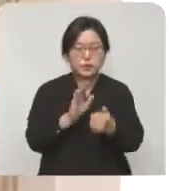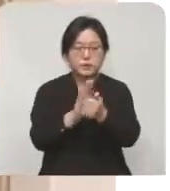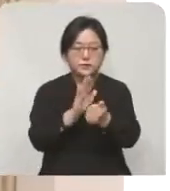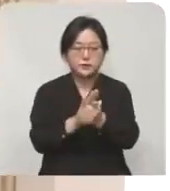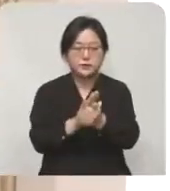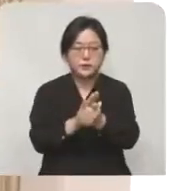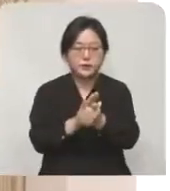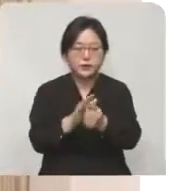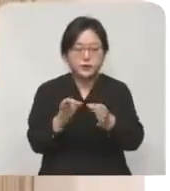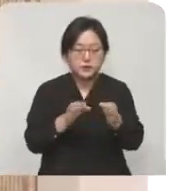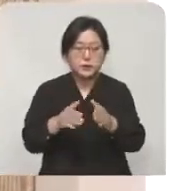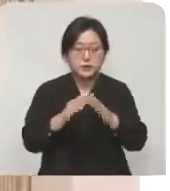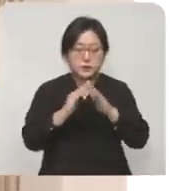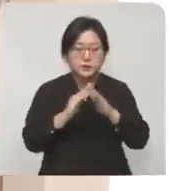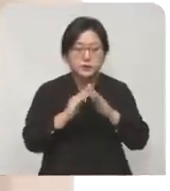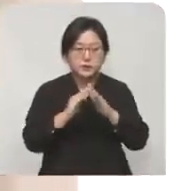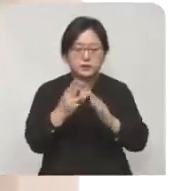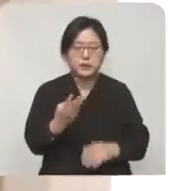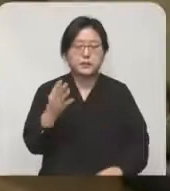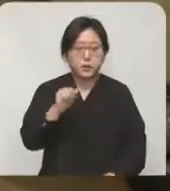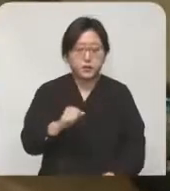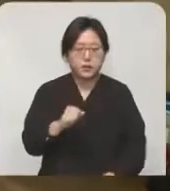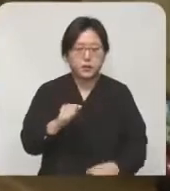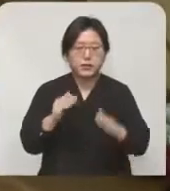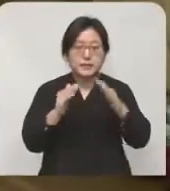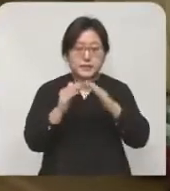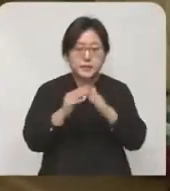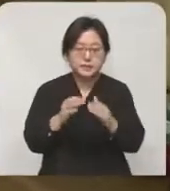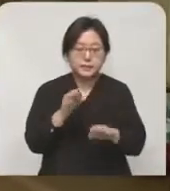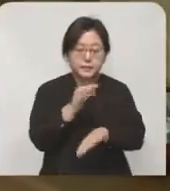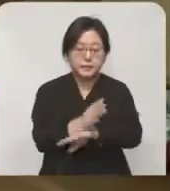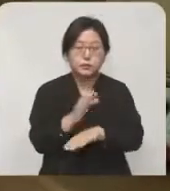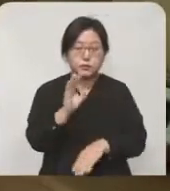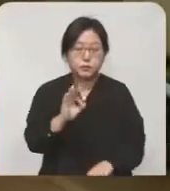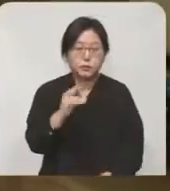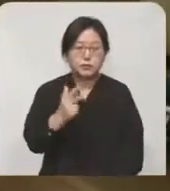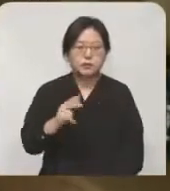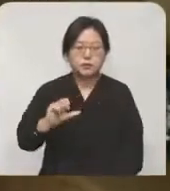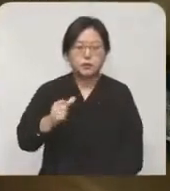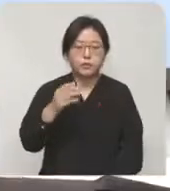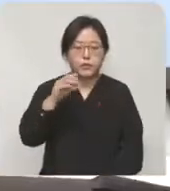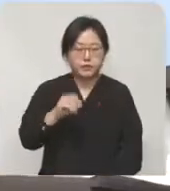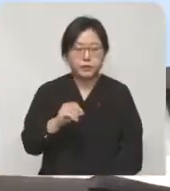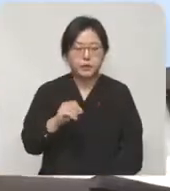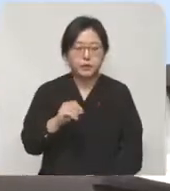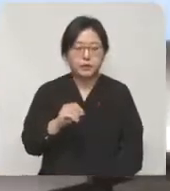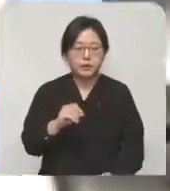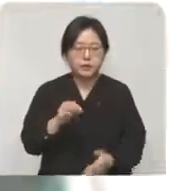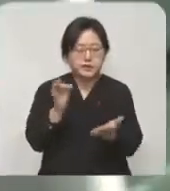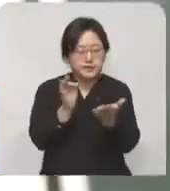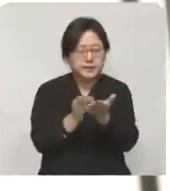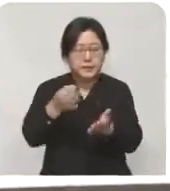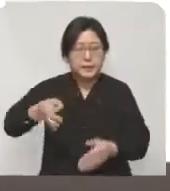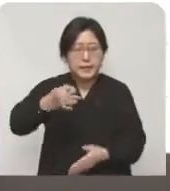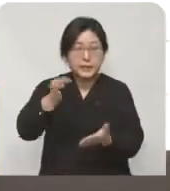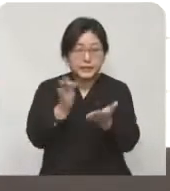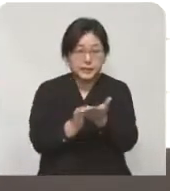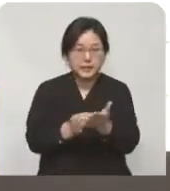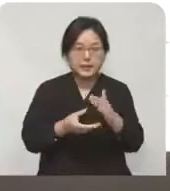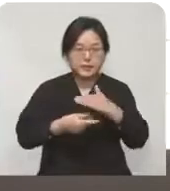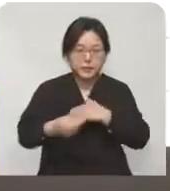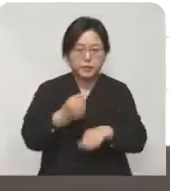창업 자금은 최대 3억원 주택 구입 자금은 7천 5백만 원까지 저리 퇴출을 제공해서